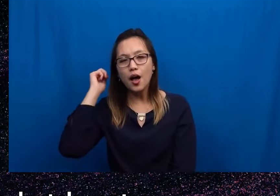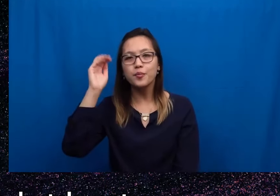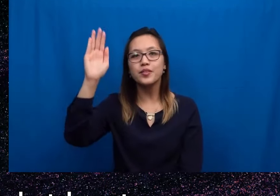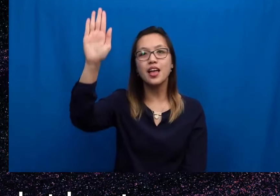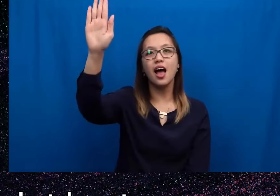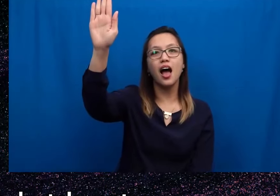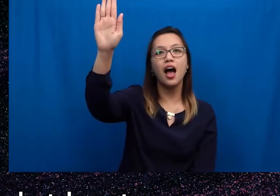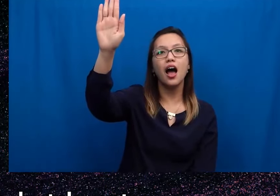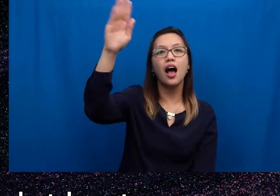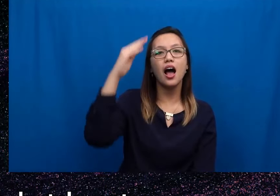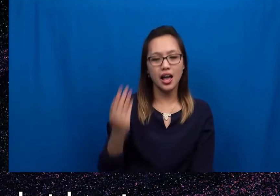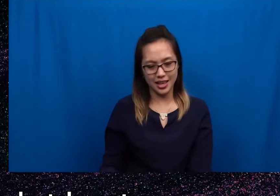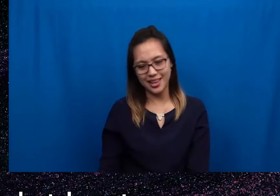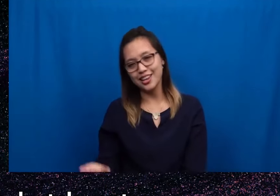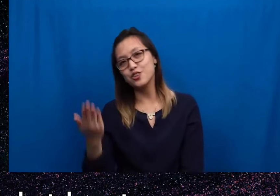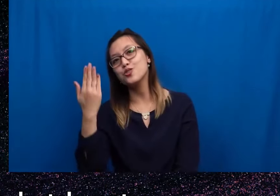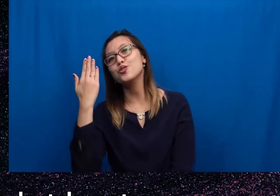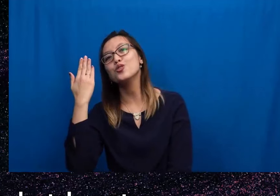Sebab dia